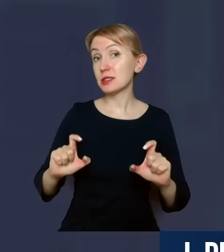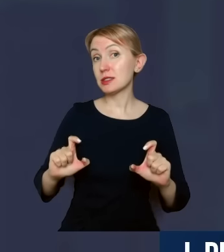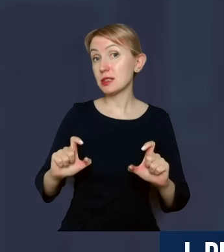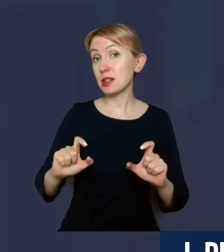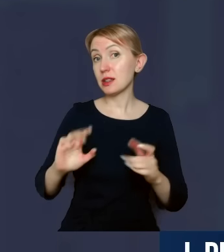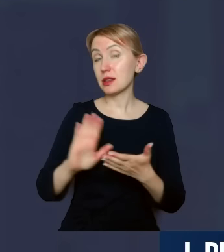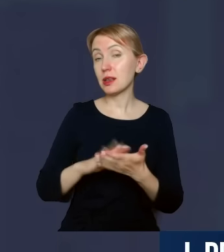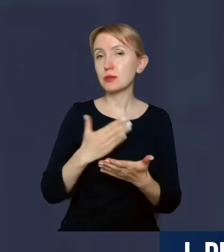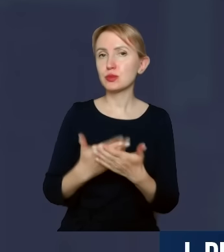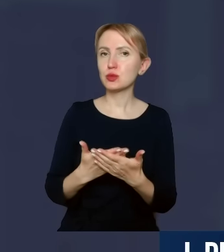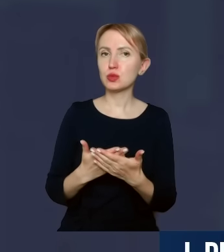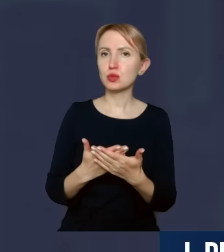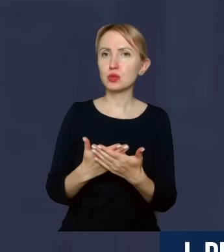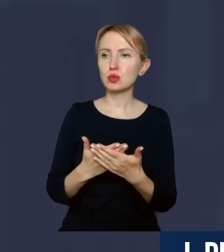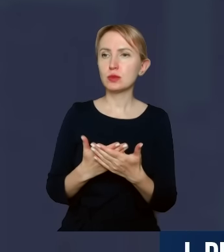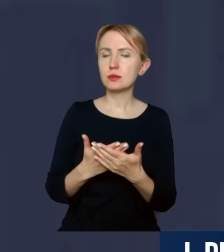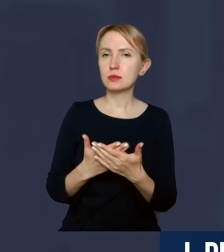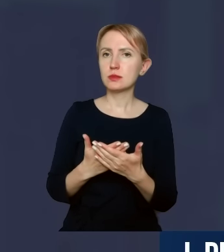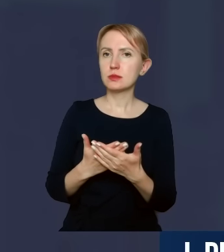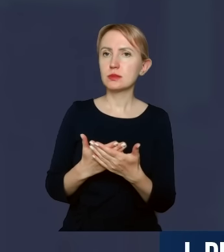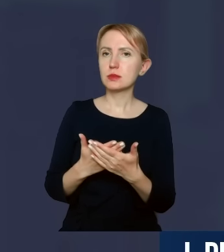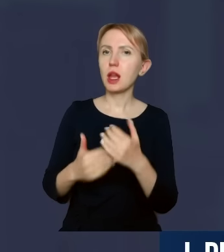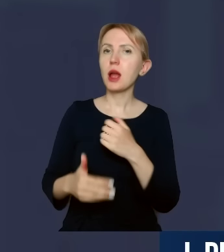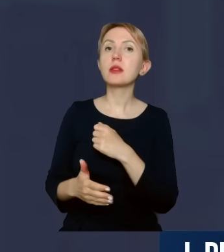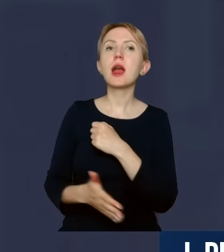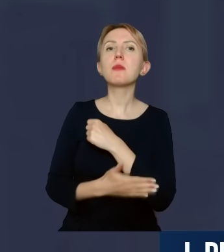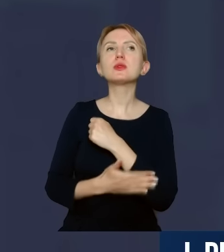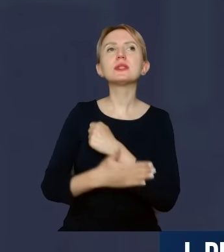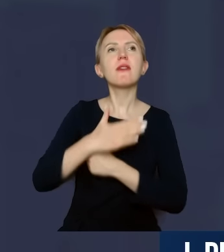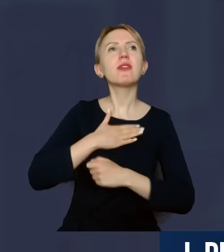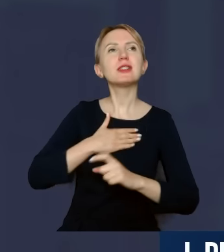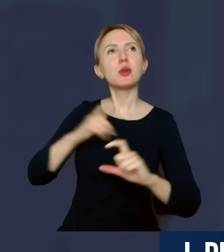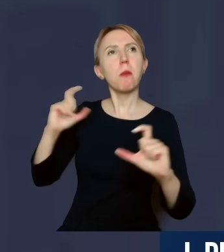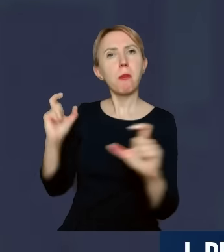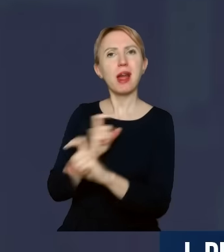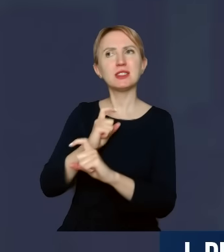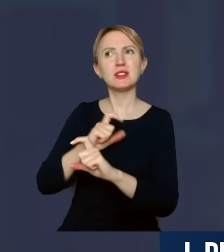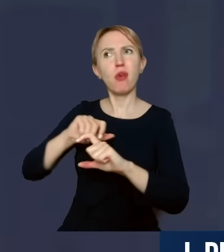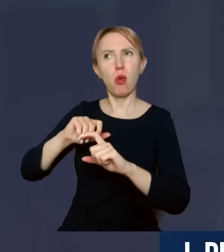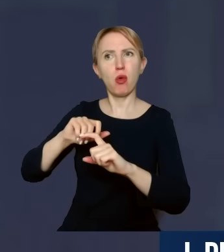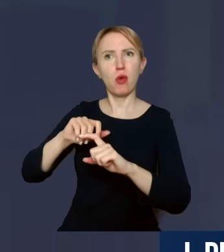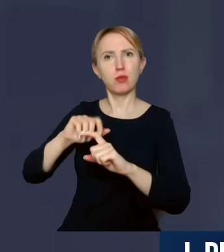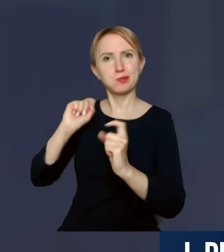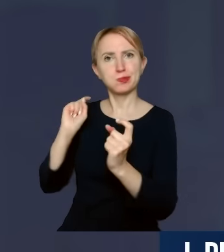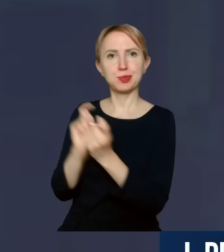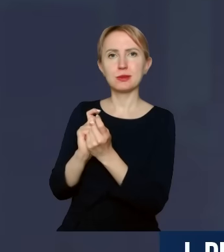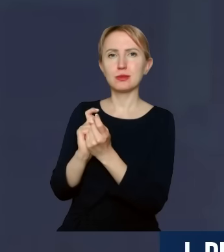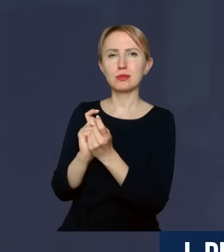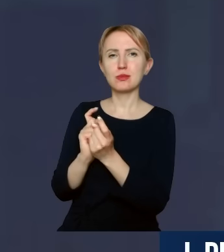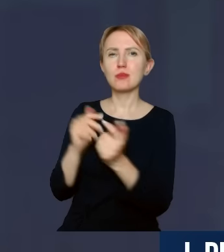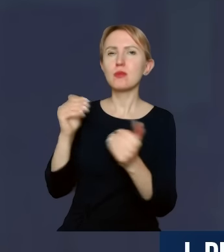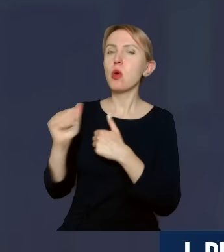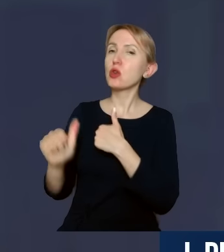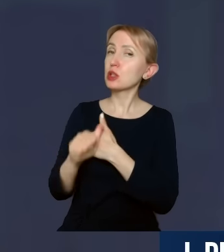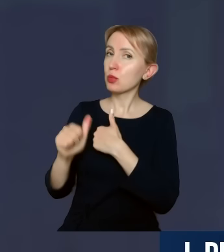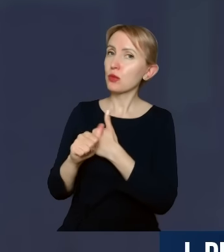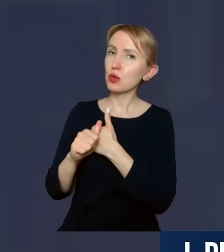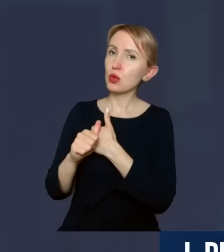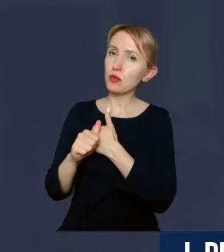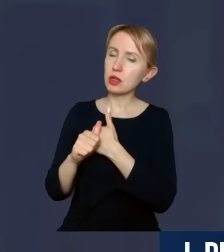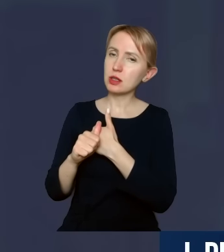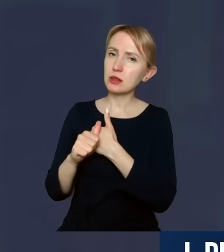podważanie tych jakby fundamentów naszej państwowości, no to niestety może spowodować, że